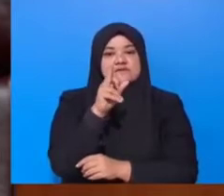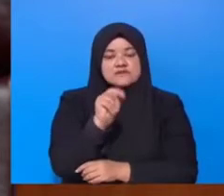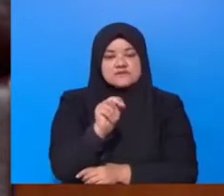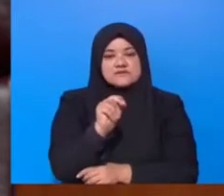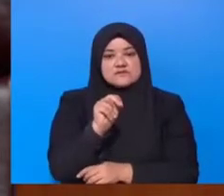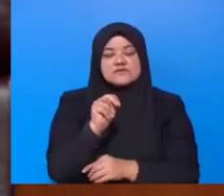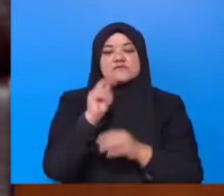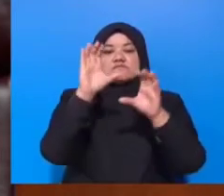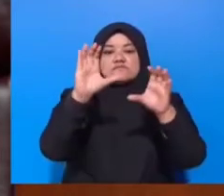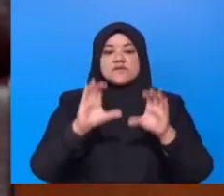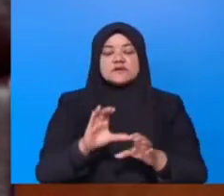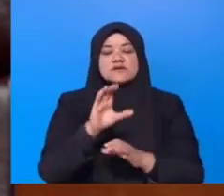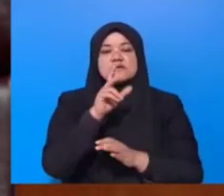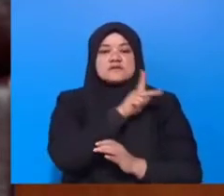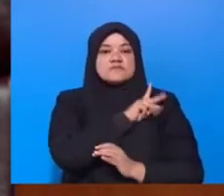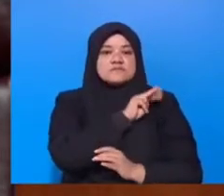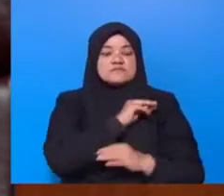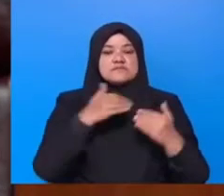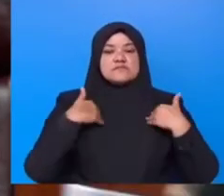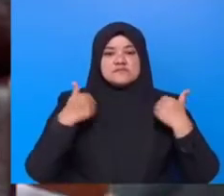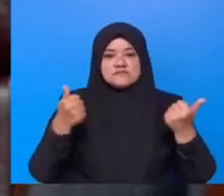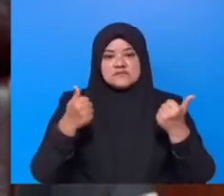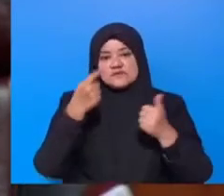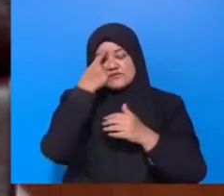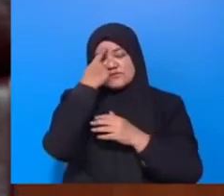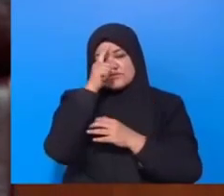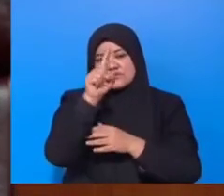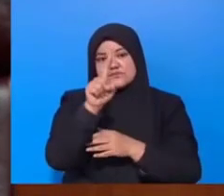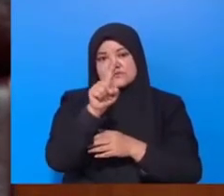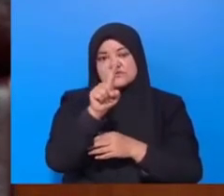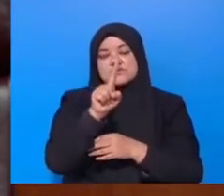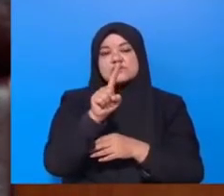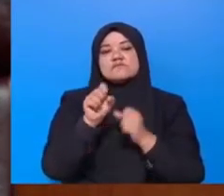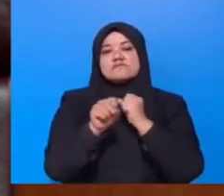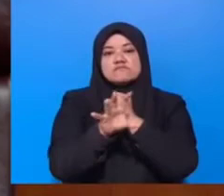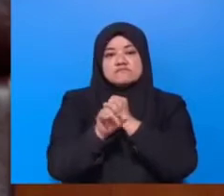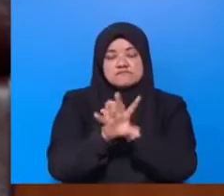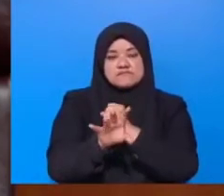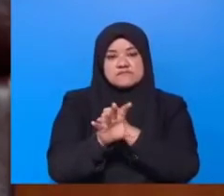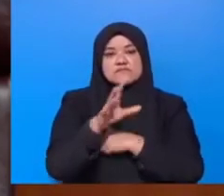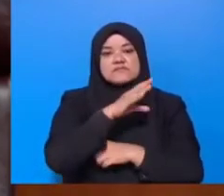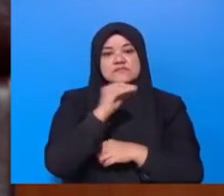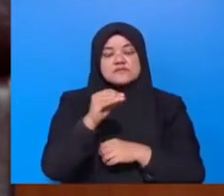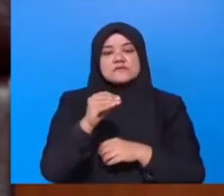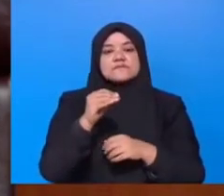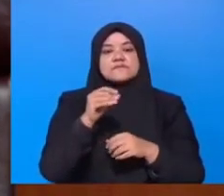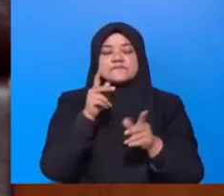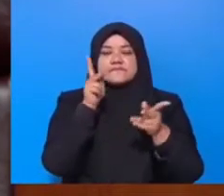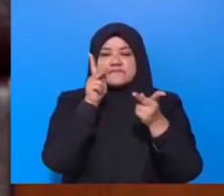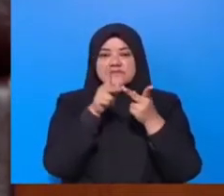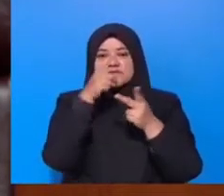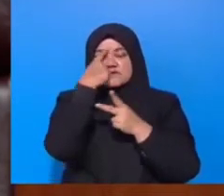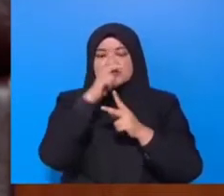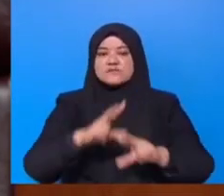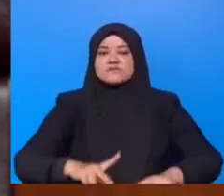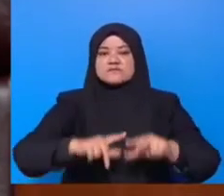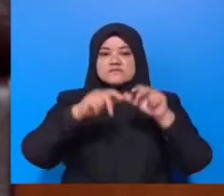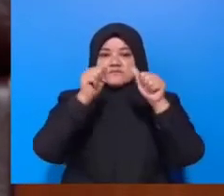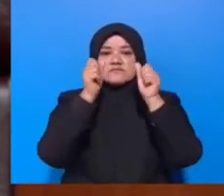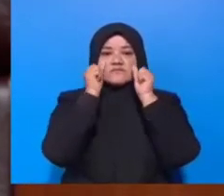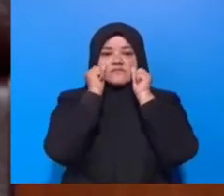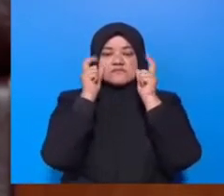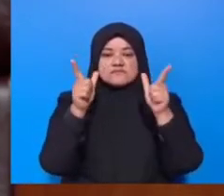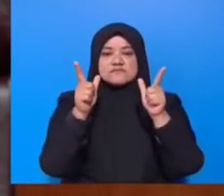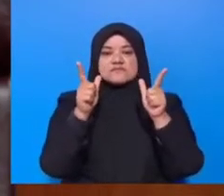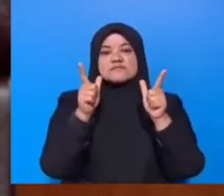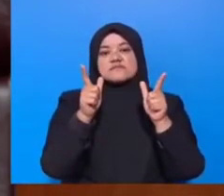berdekatan Kementerian Kesehatan please adalah bersifat edukasi dan promotif untuk meningkatkan